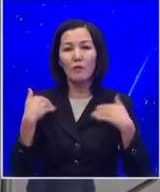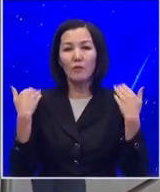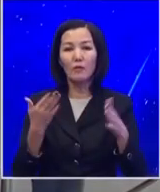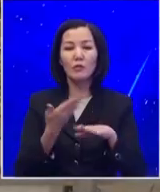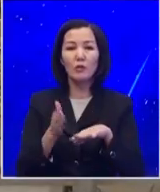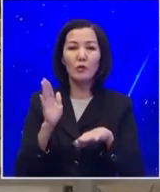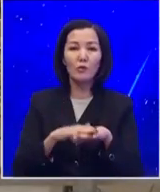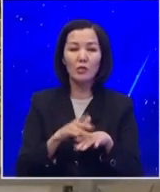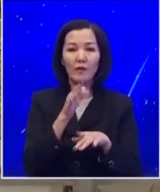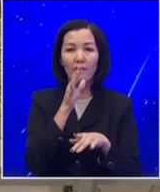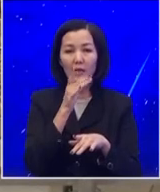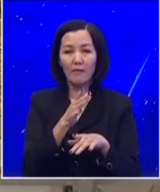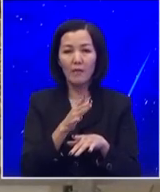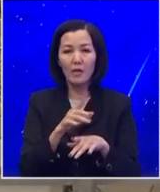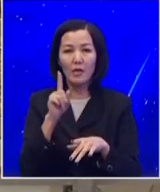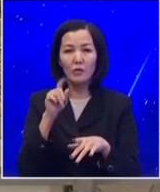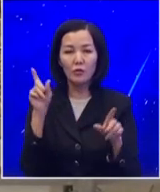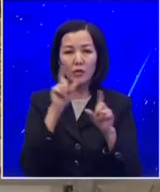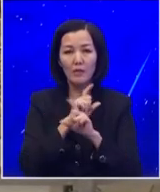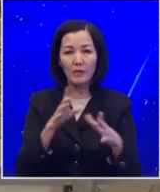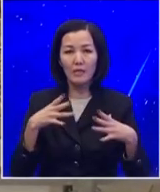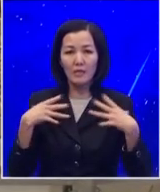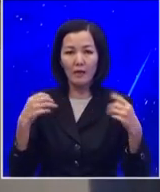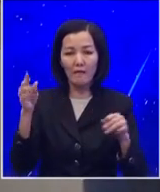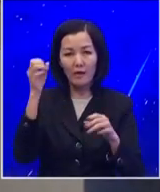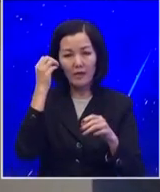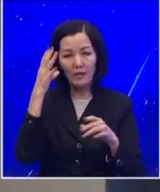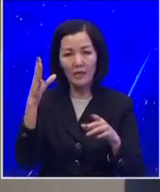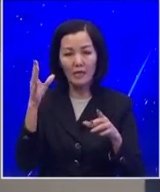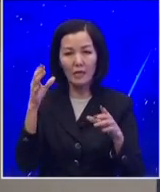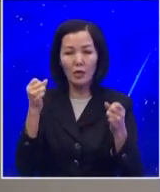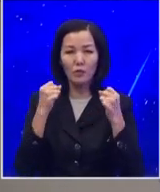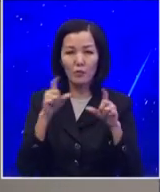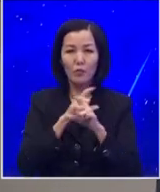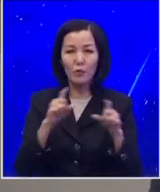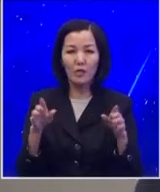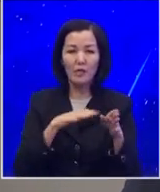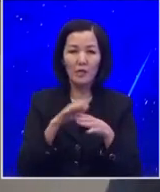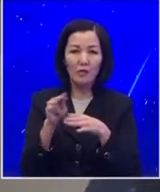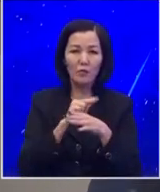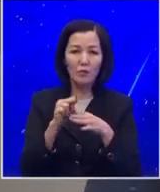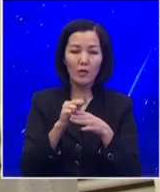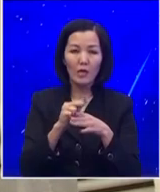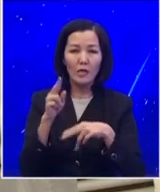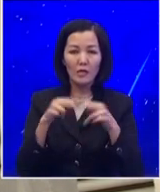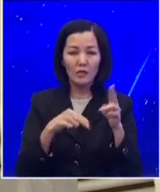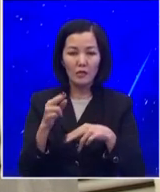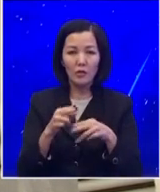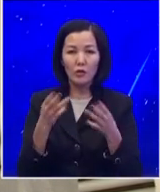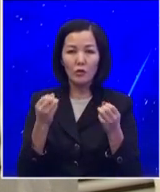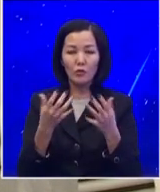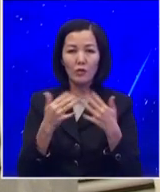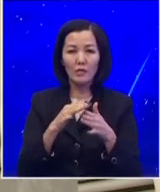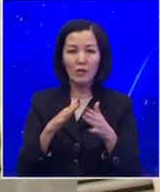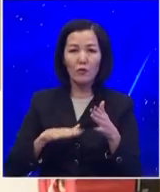сложный для страны период. Сотни объектов здравоохранения, образования, культуры и спорта прошли реконструкцию и капитальный ремонт. Также в ряде населенных